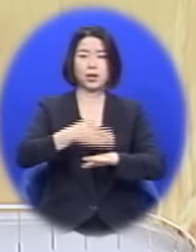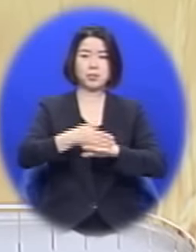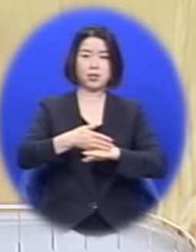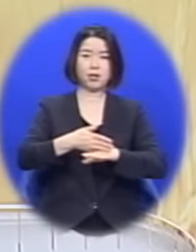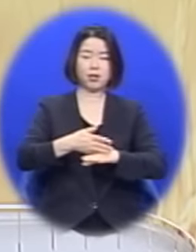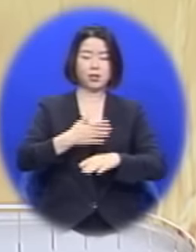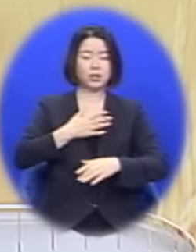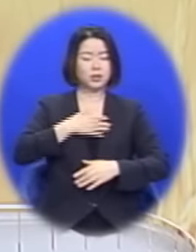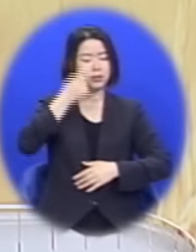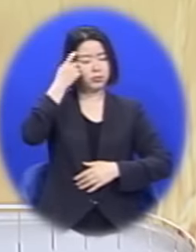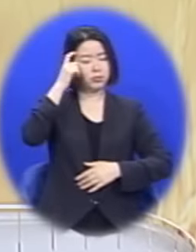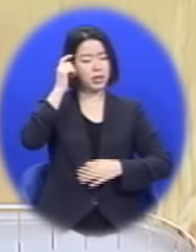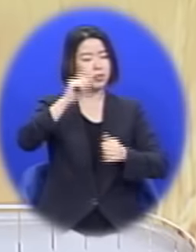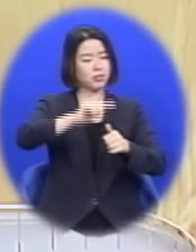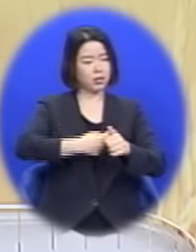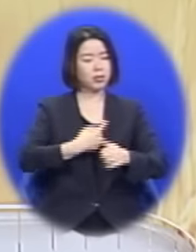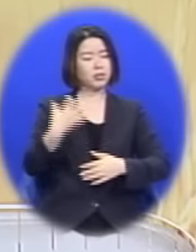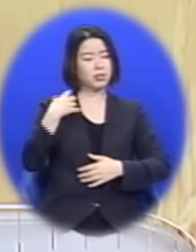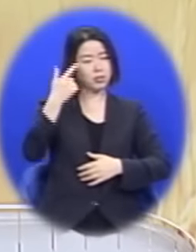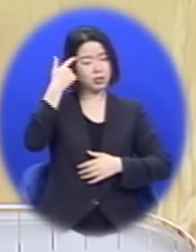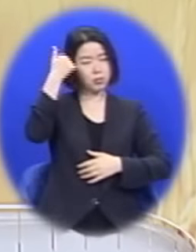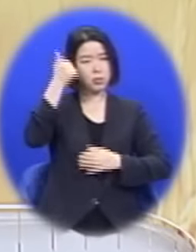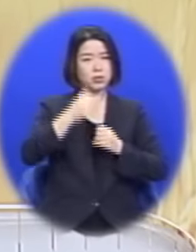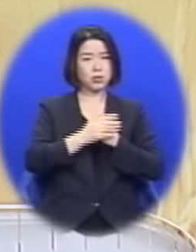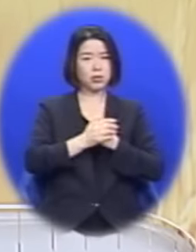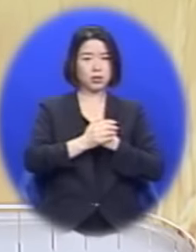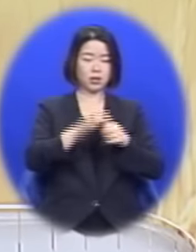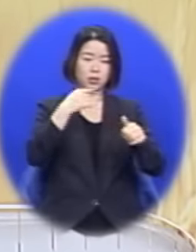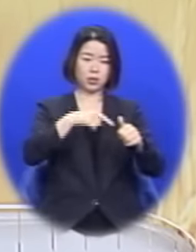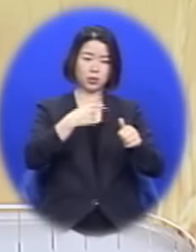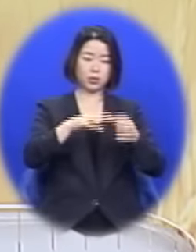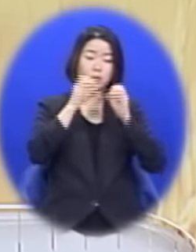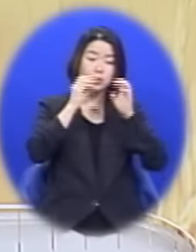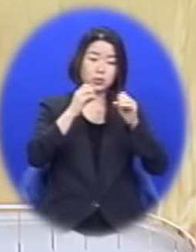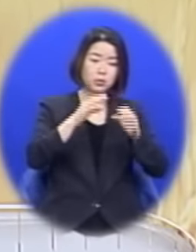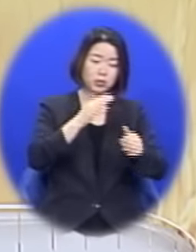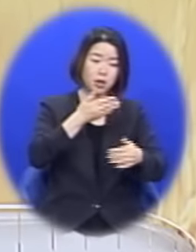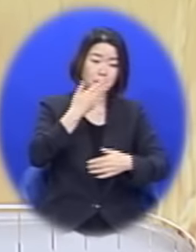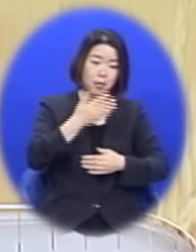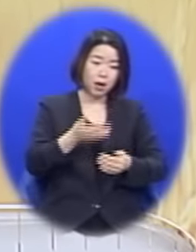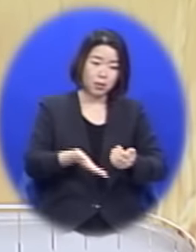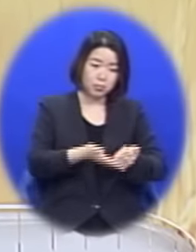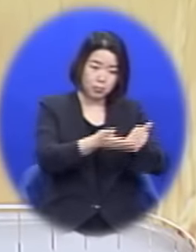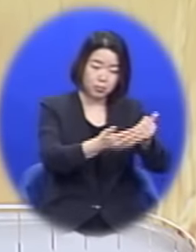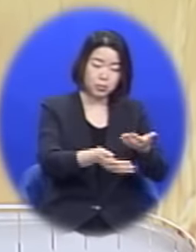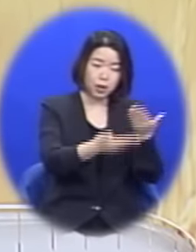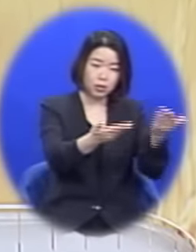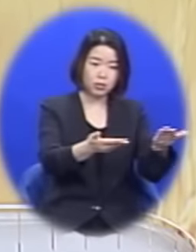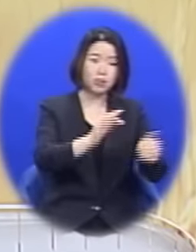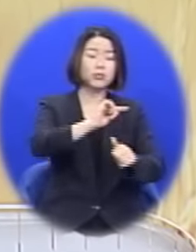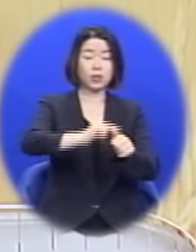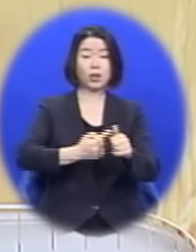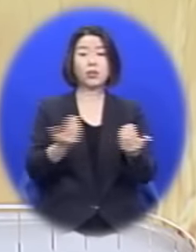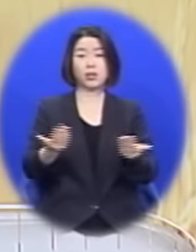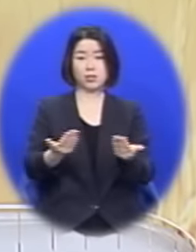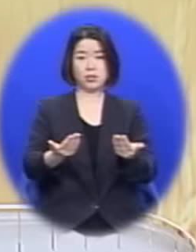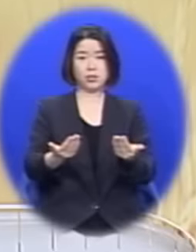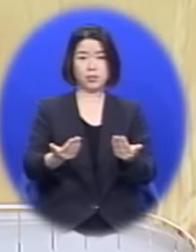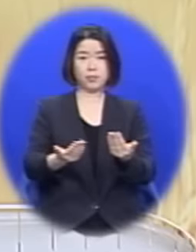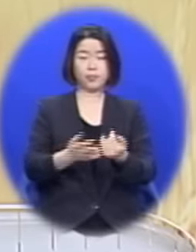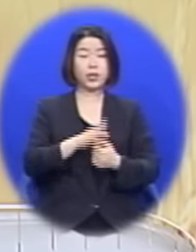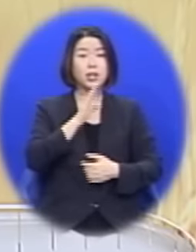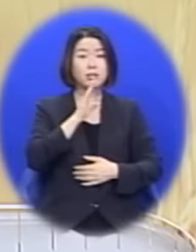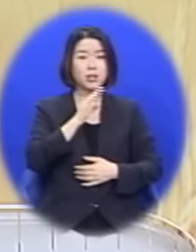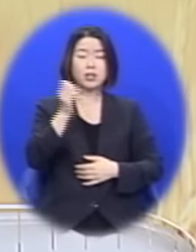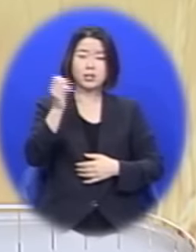제 생각에 당연히 담임 목사가 교육 전도사들 식사 대접해 주는 거 당연한 일이지. 아, 사실